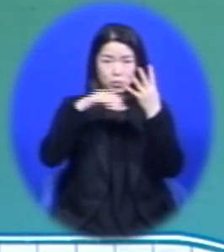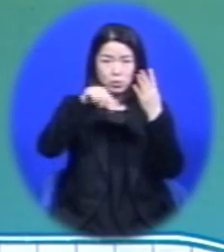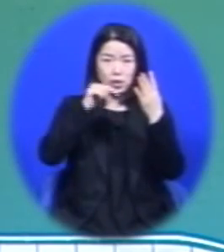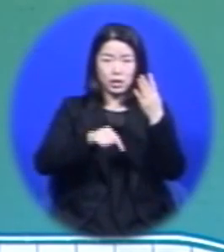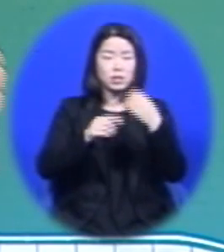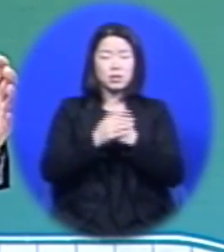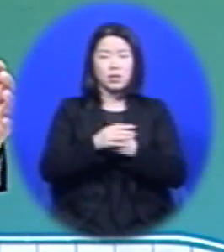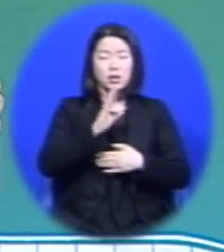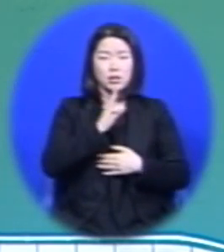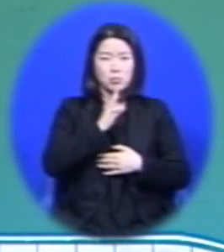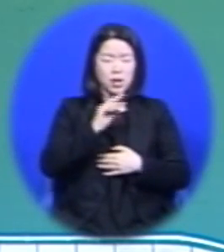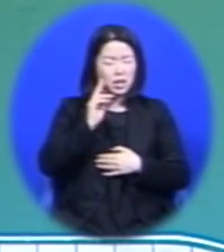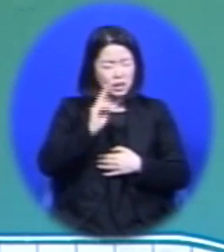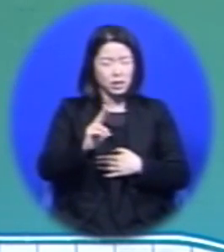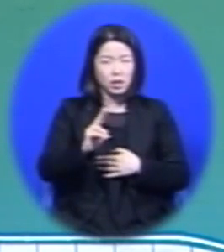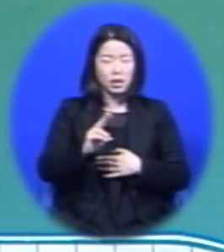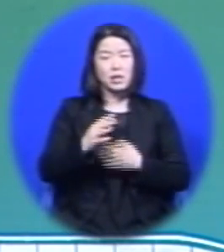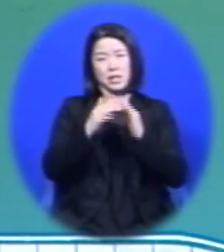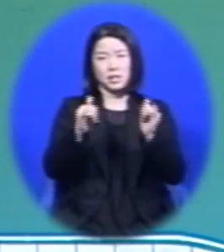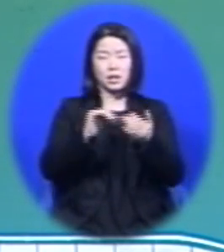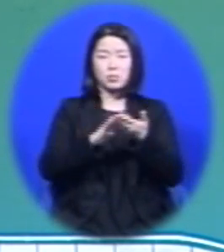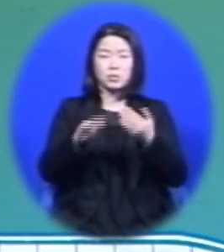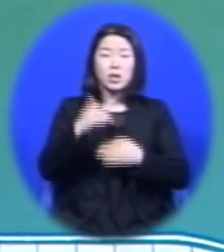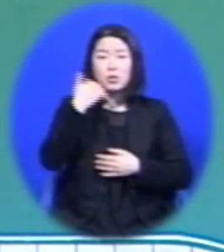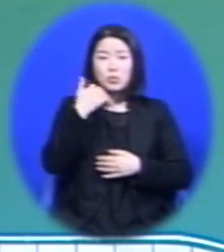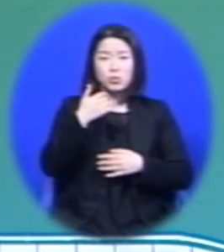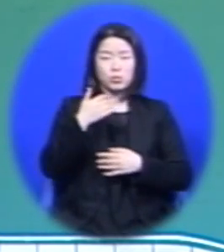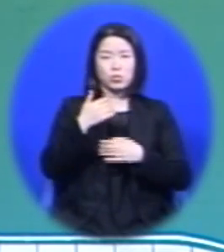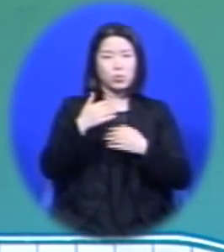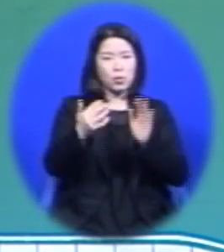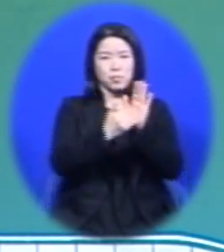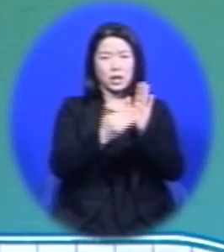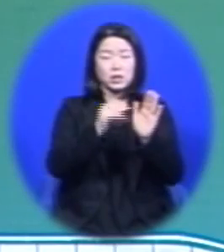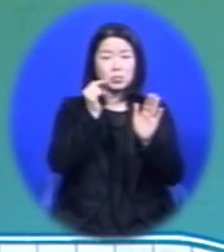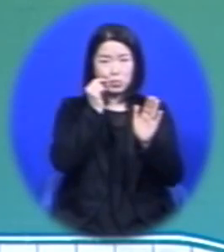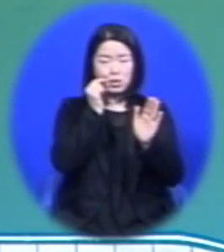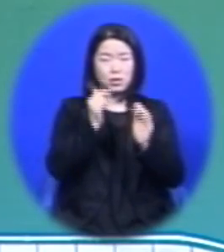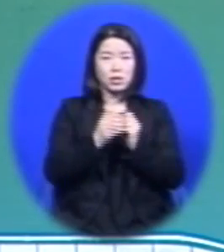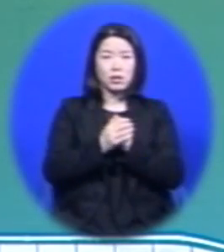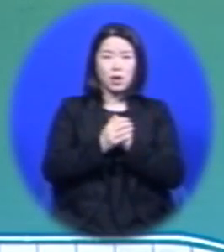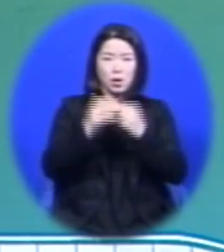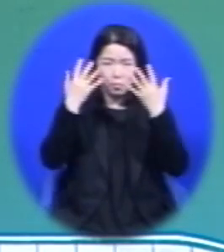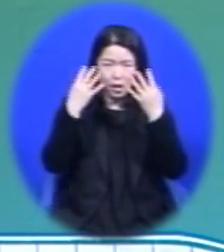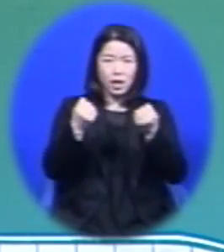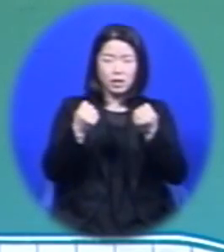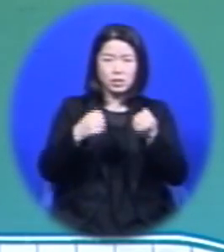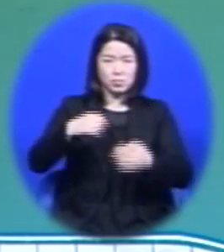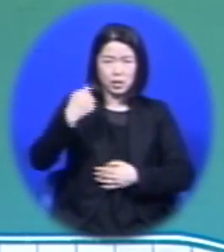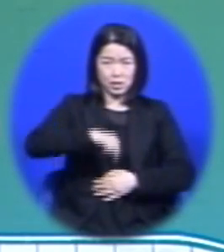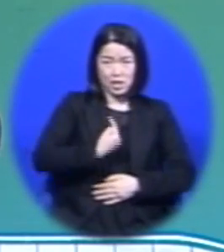그는 정말 끔찍한 사람이었습니다. 누구도 손을 댈 수가 없는 온갖 자해를